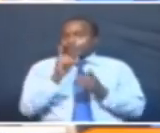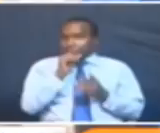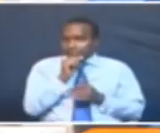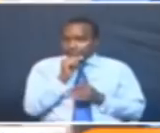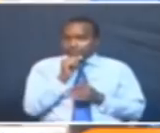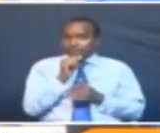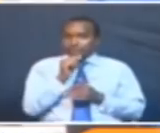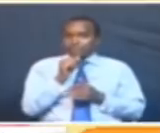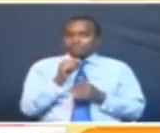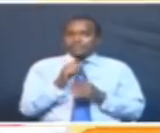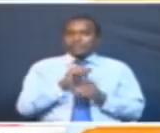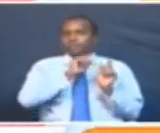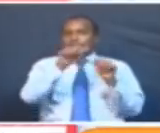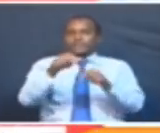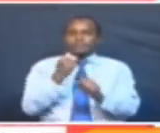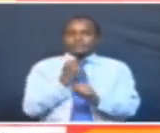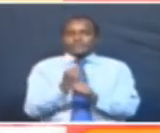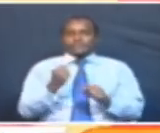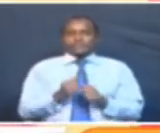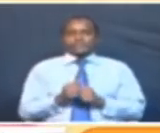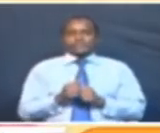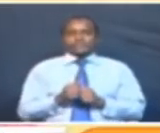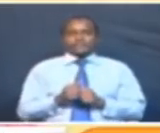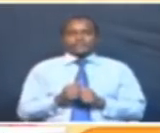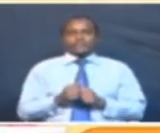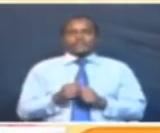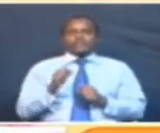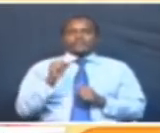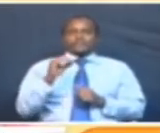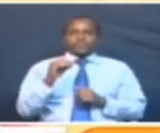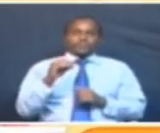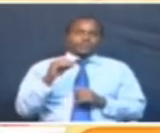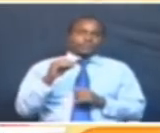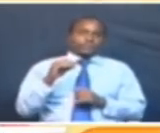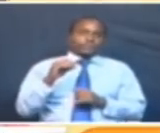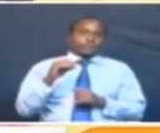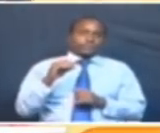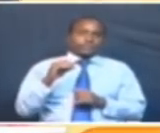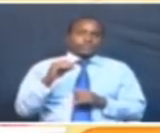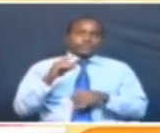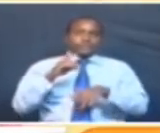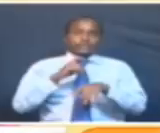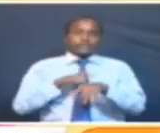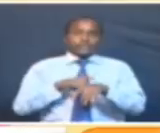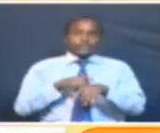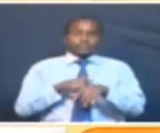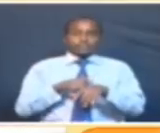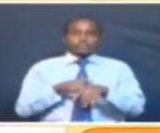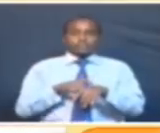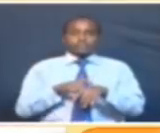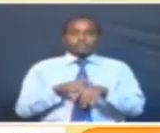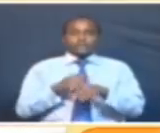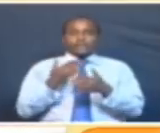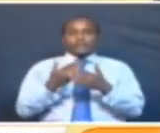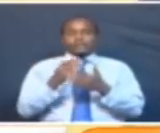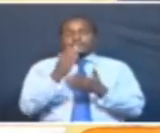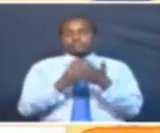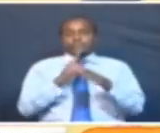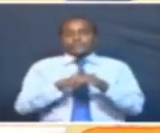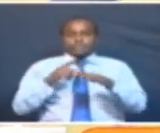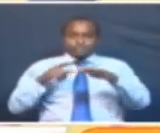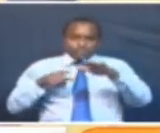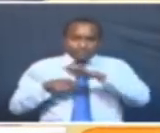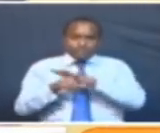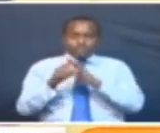kukuja ile wakati inatakikana. Sisi ni hustlers. So ile time unapata saa zingine unaingia kazi mapema,